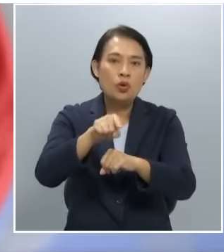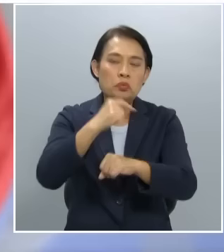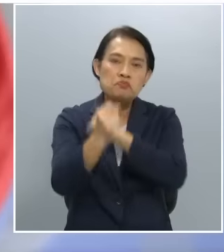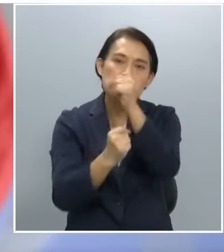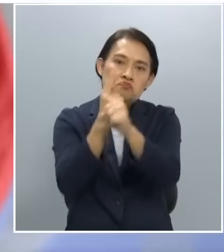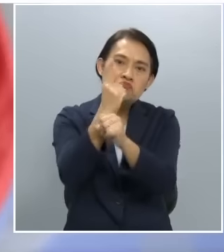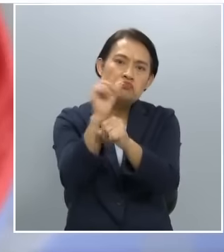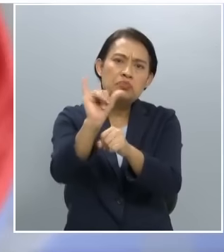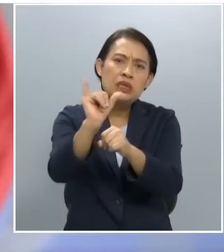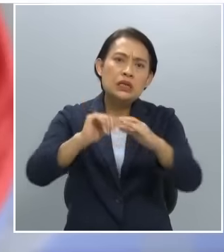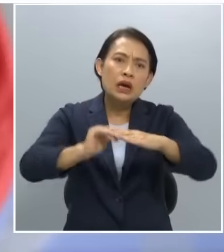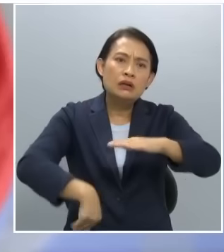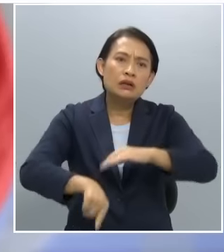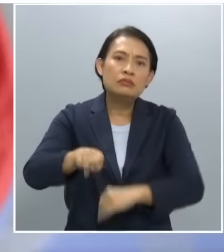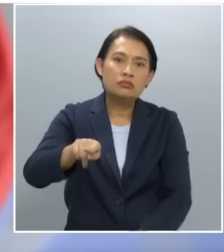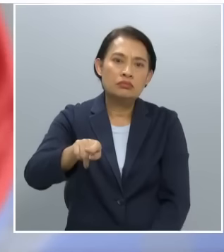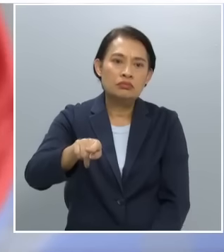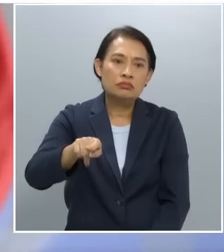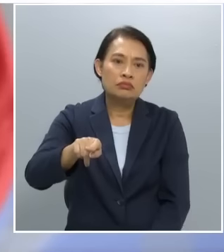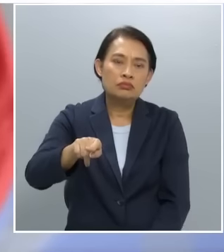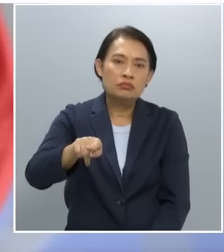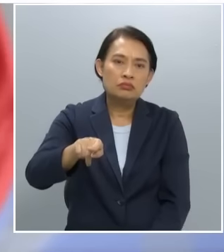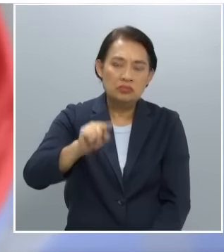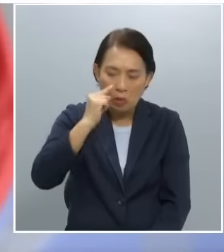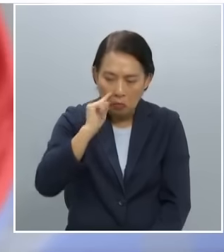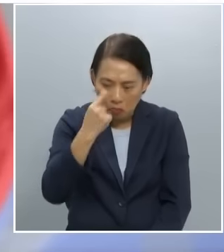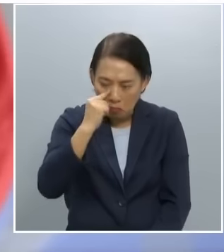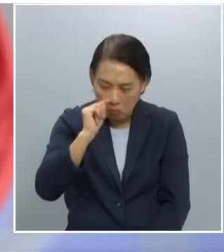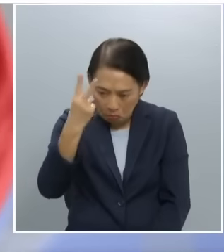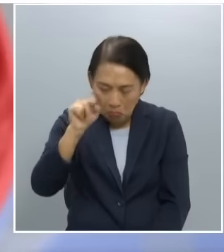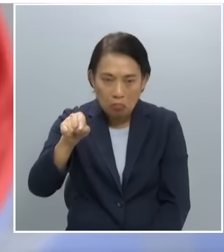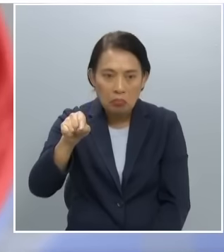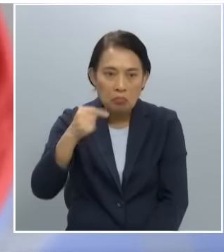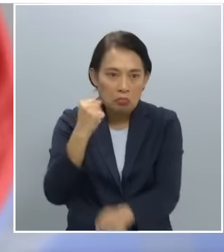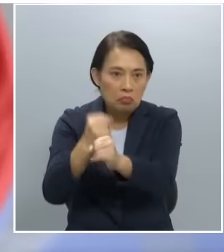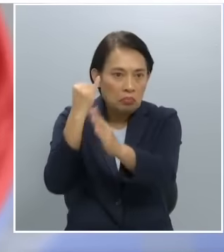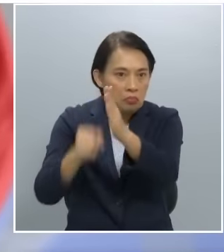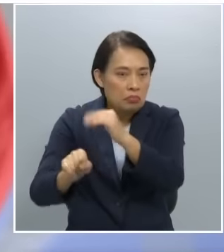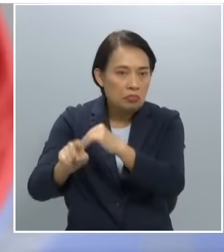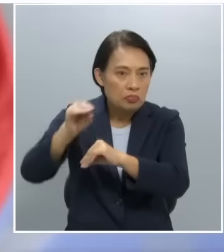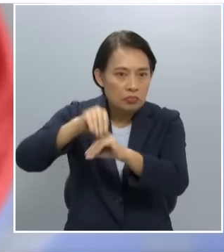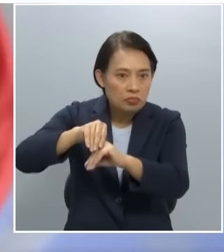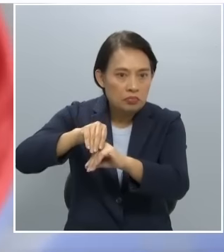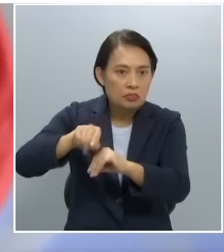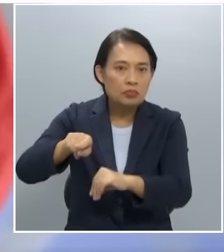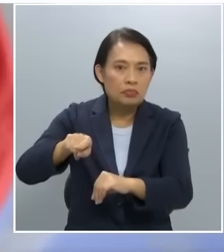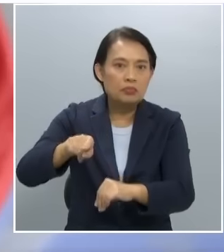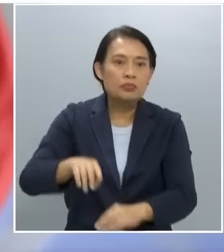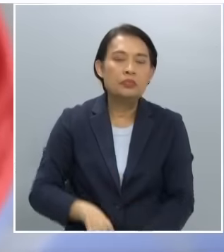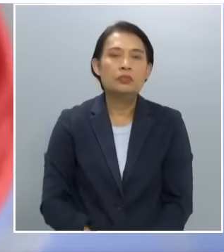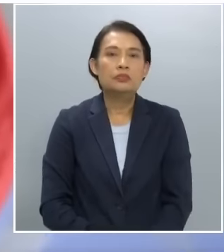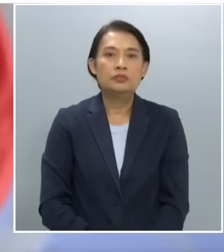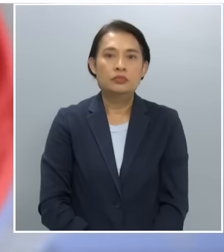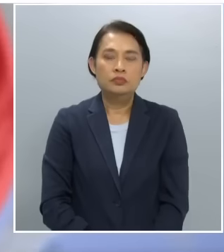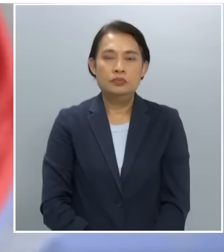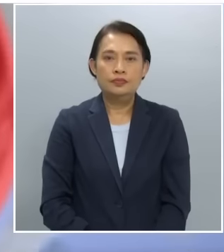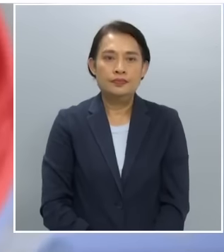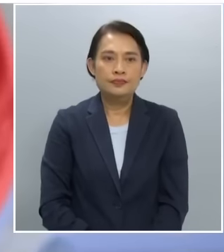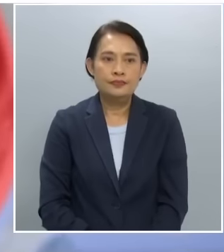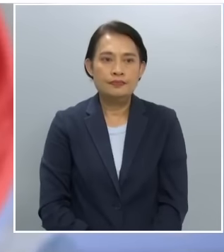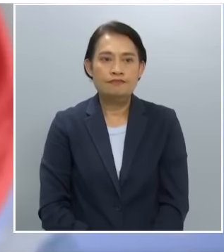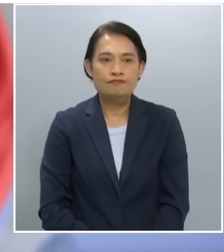ปีเนี่ยฮะแล้วก็ไปก่อเหตุอีกแล้วอืเนี่ยครับแต่ก็